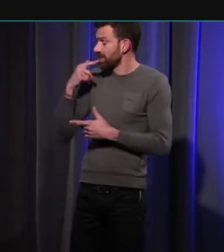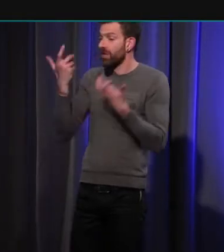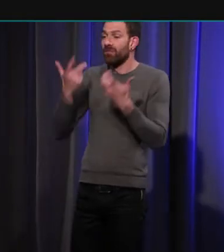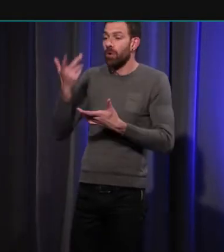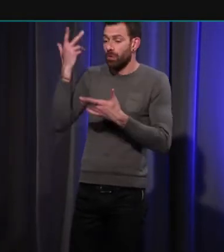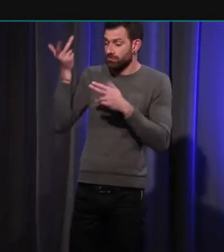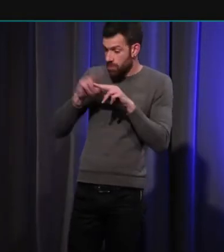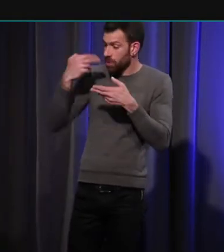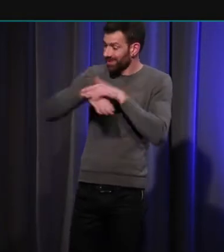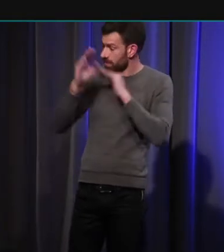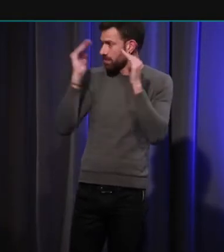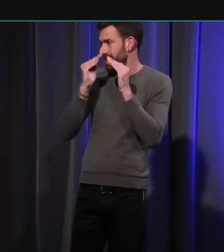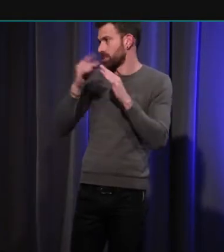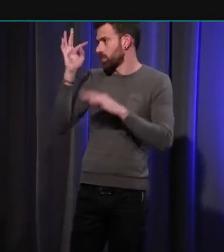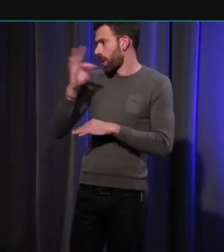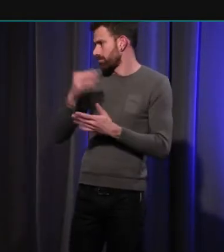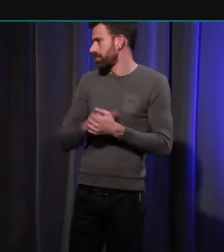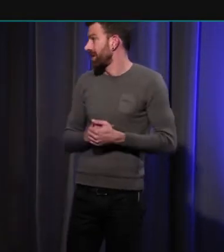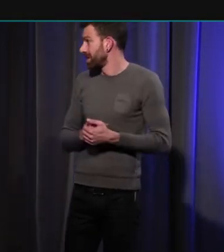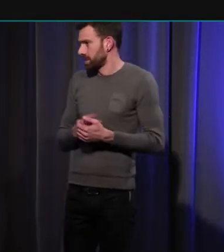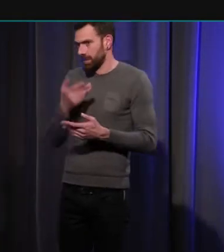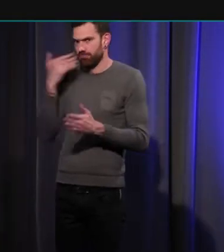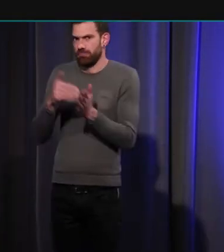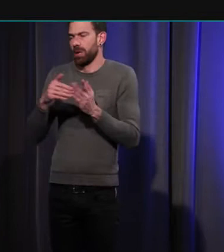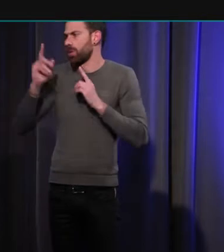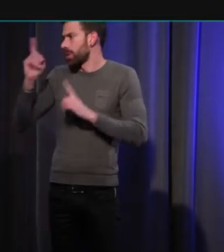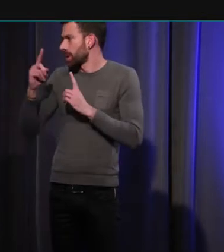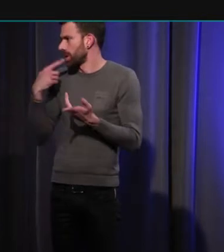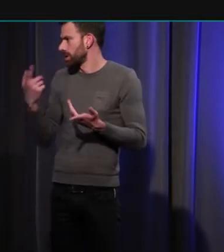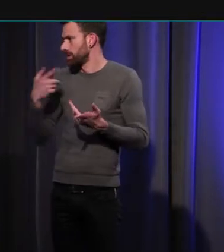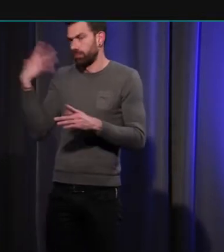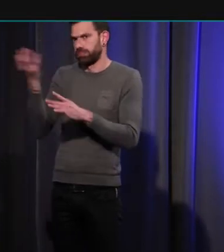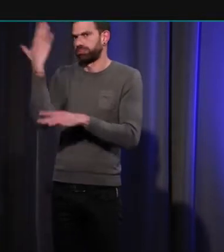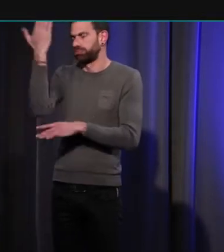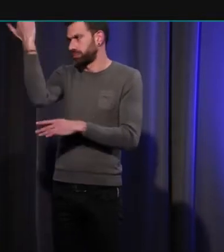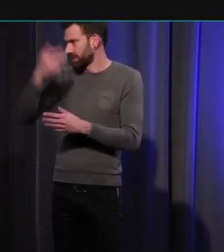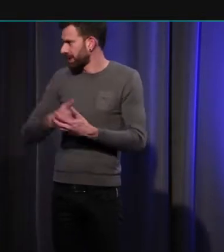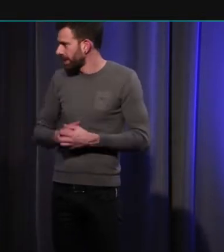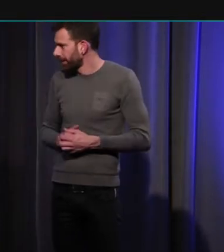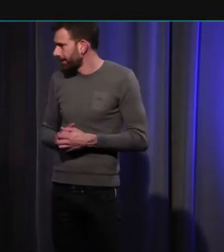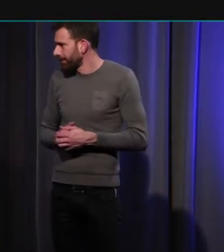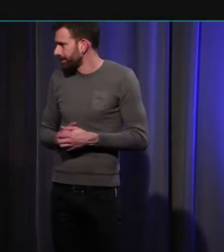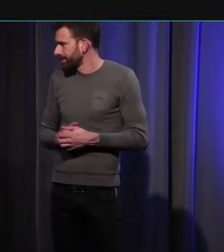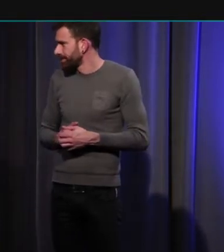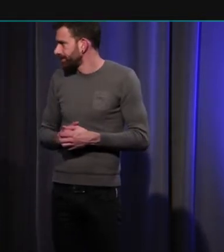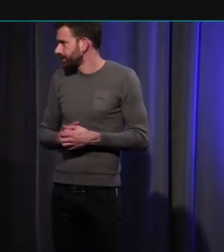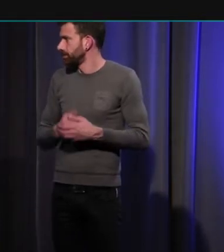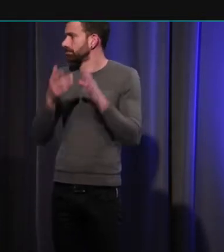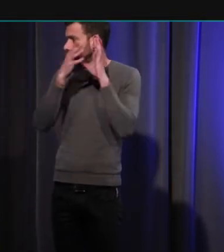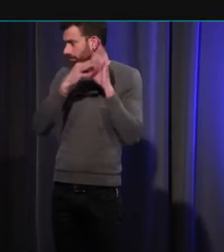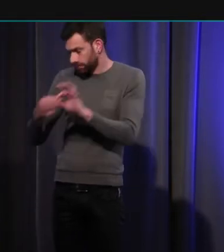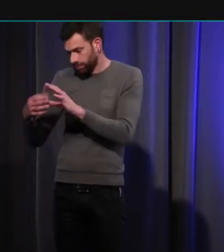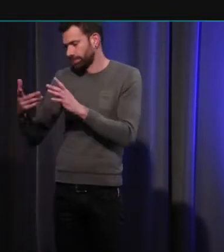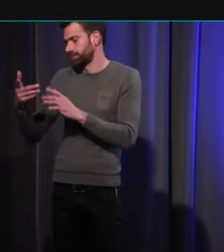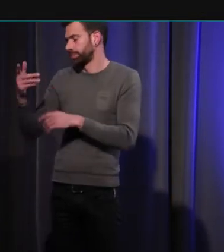donc et c'est le meilleur guerrier de son temps un héros des tournois quelqu'un d'exceptionnel qui a formé richard coeur de lion entre